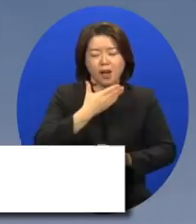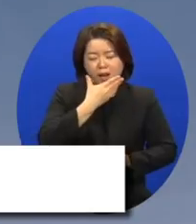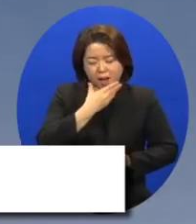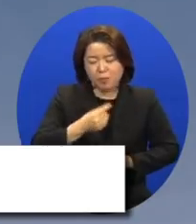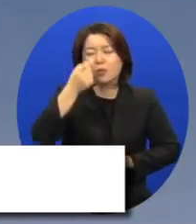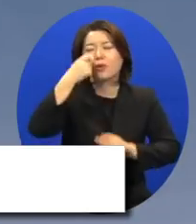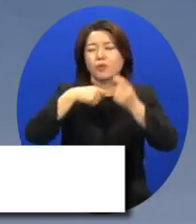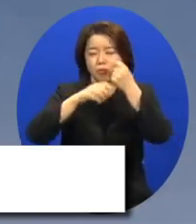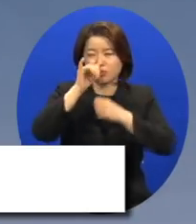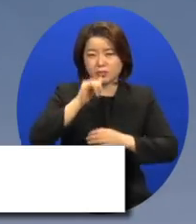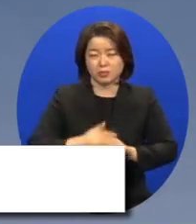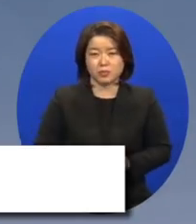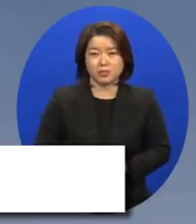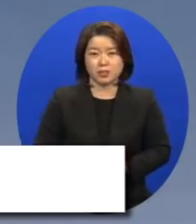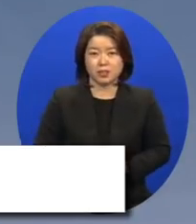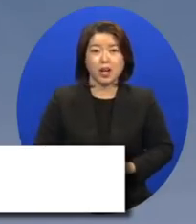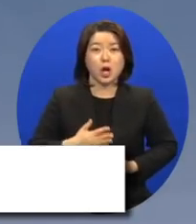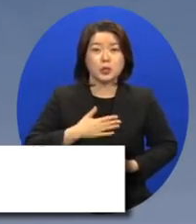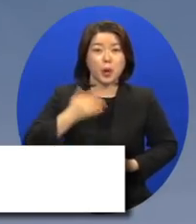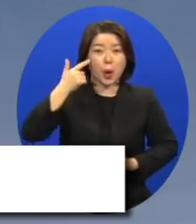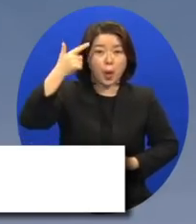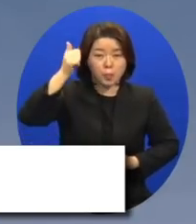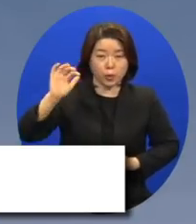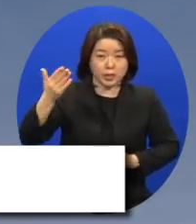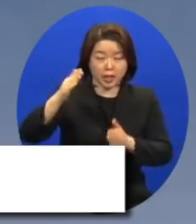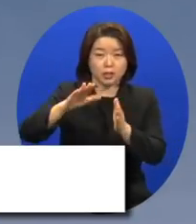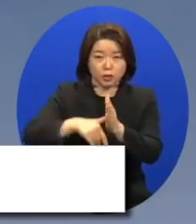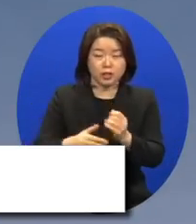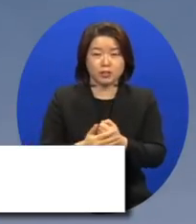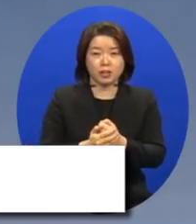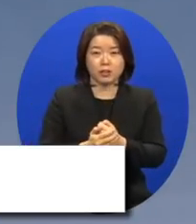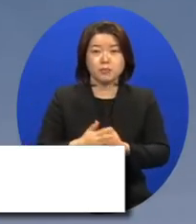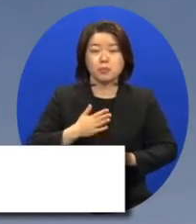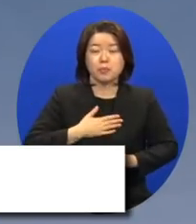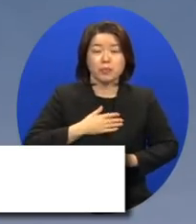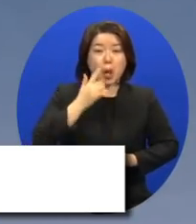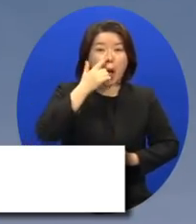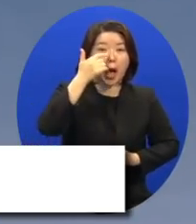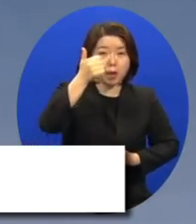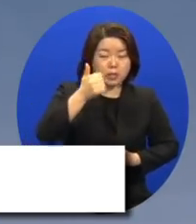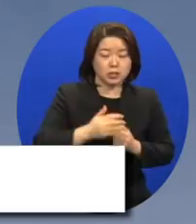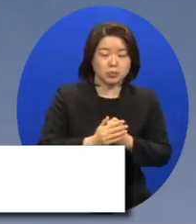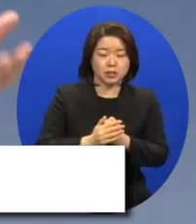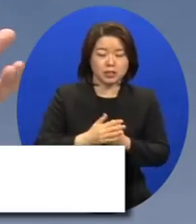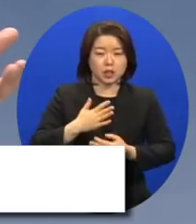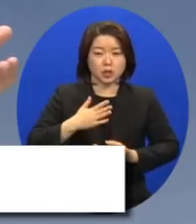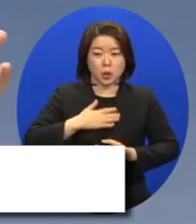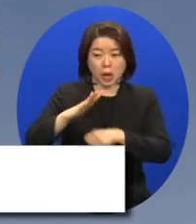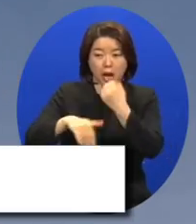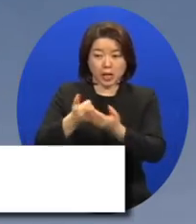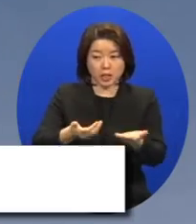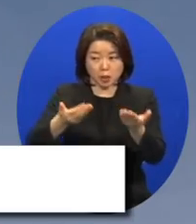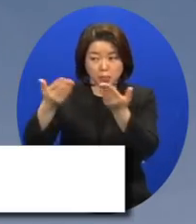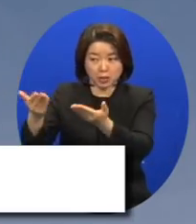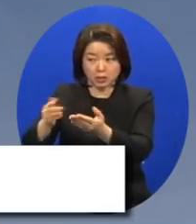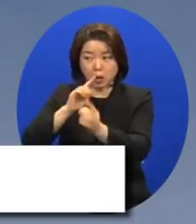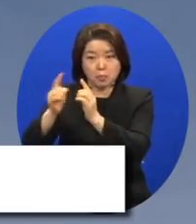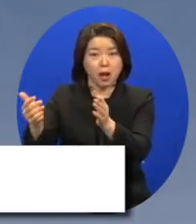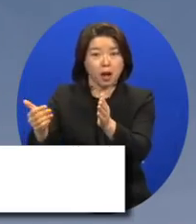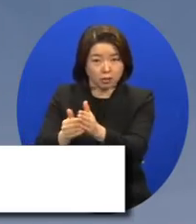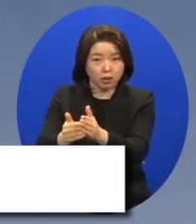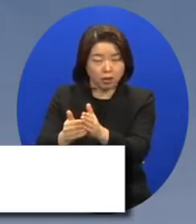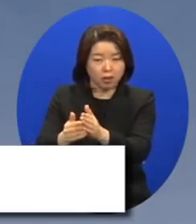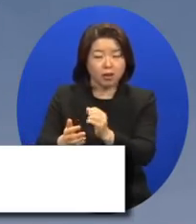울었습니다 저는 목사가 될 때는 저희 부친께서 저를 하나님께 바쳤다고 해서